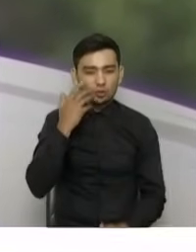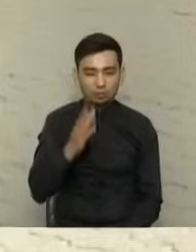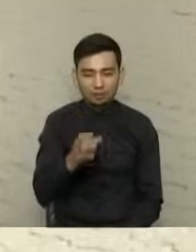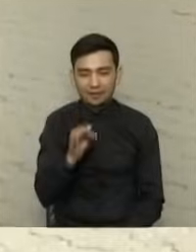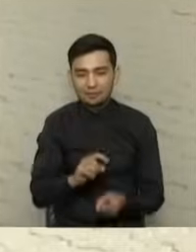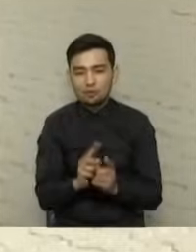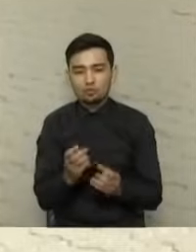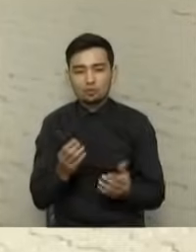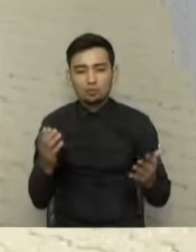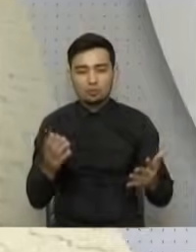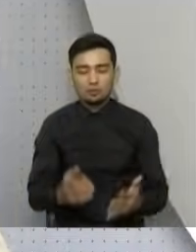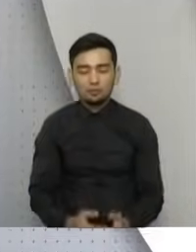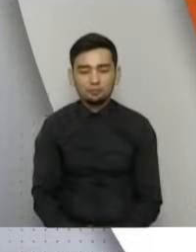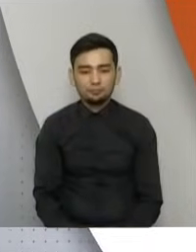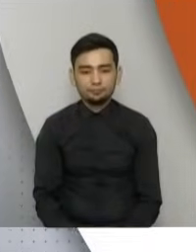есть изменения?